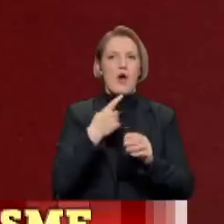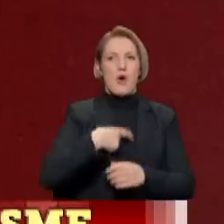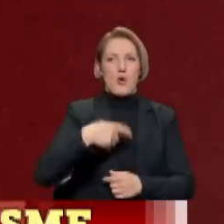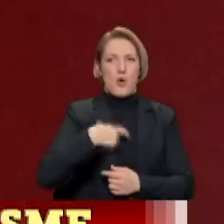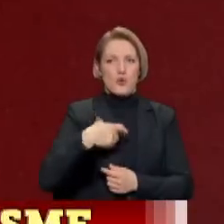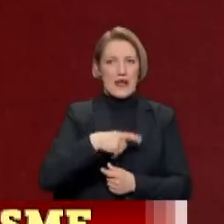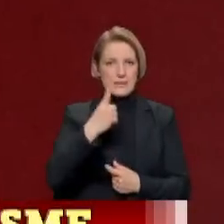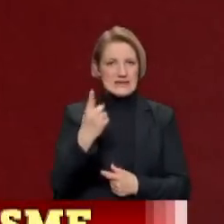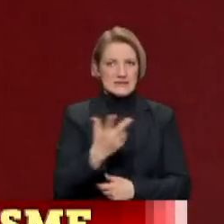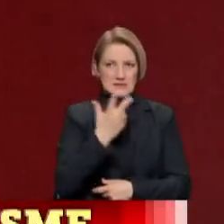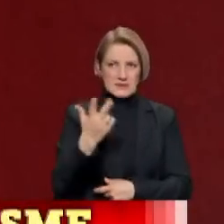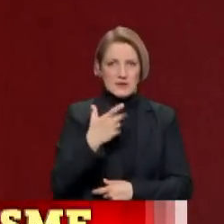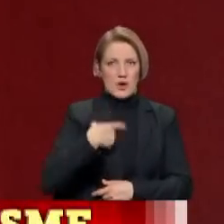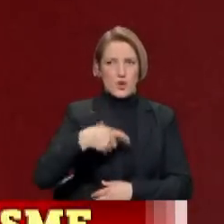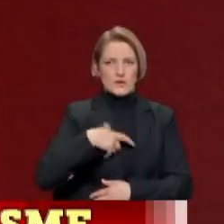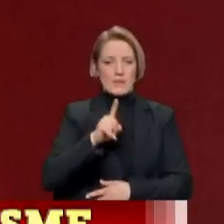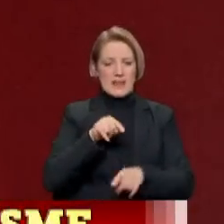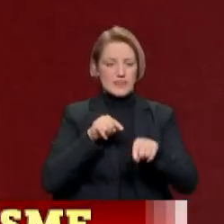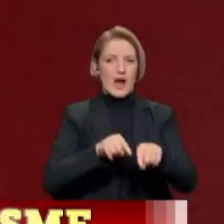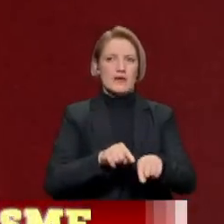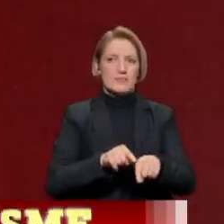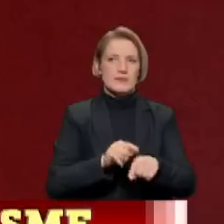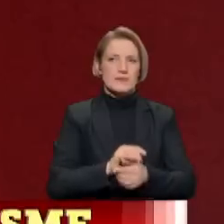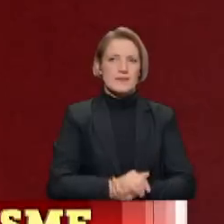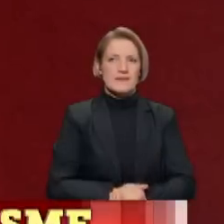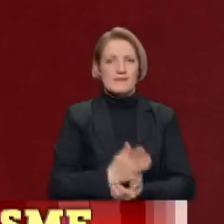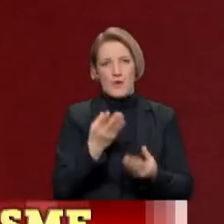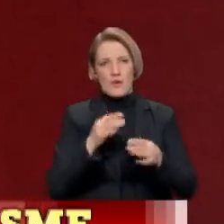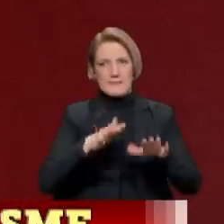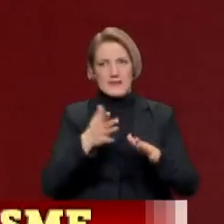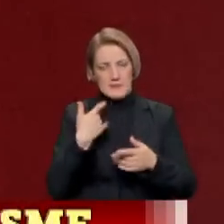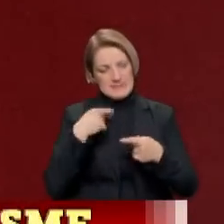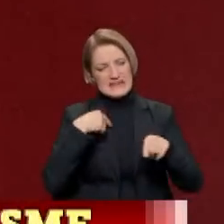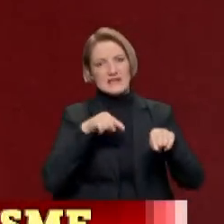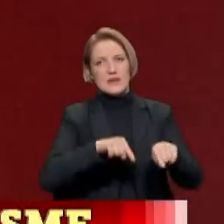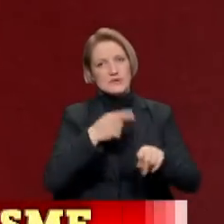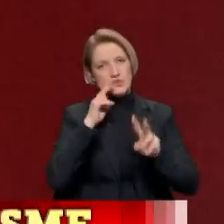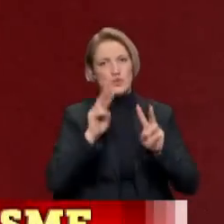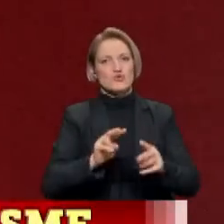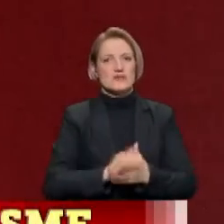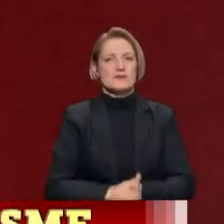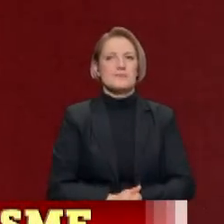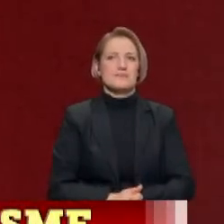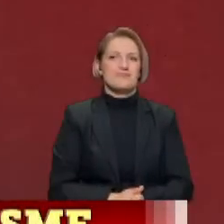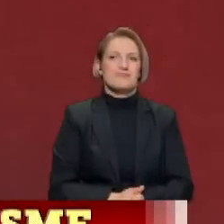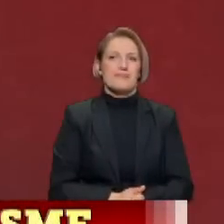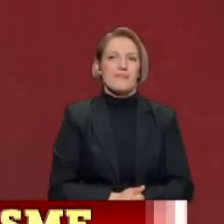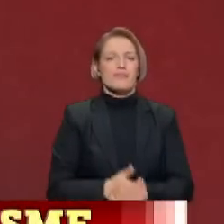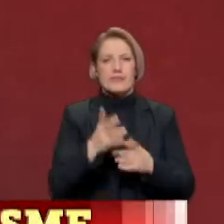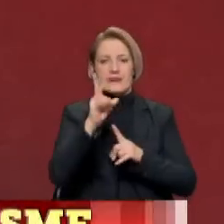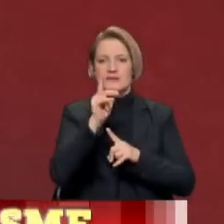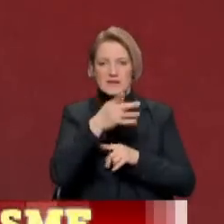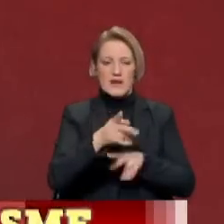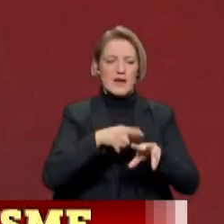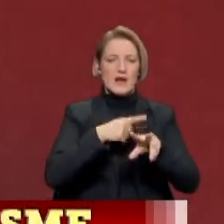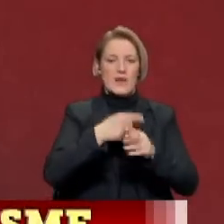bir hızlandırma, özel bir takip olabilir mi? Biz de takip edeceğiz, göreceğiz. Peki mesela istinaftan